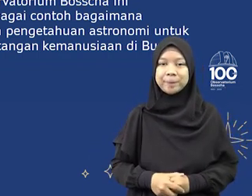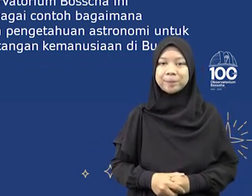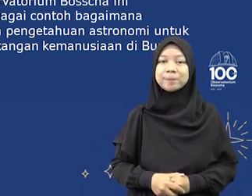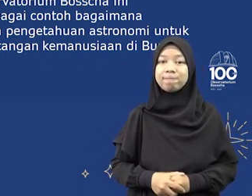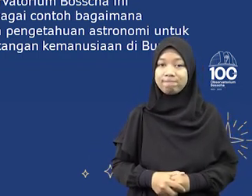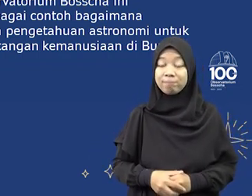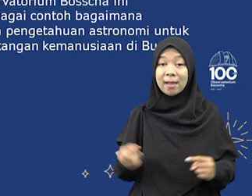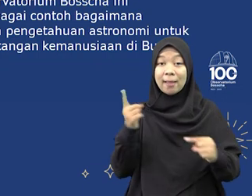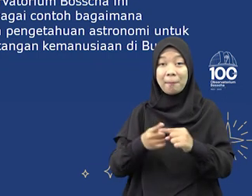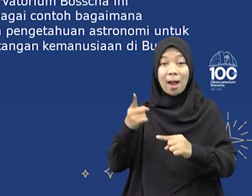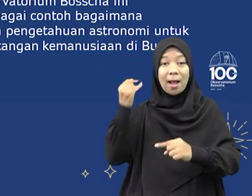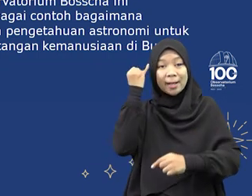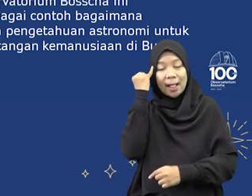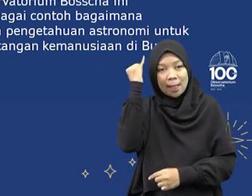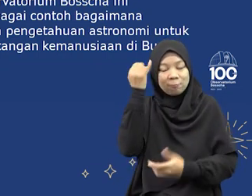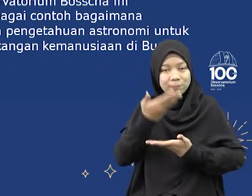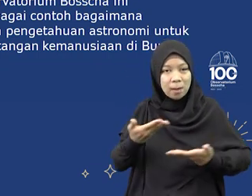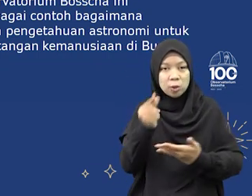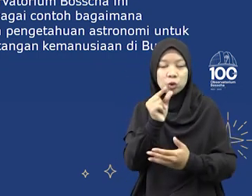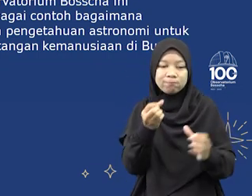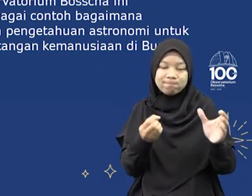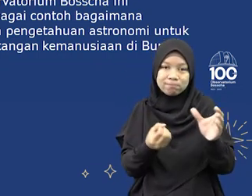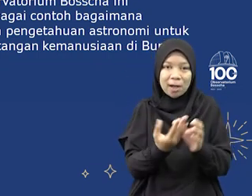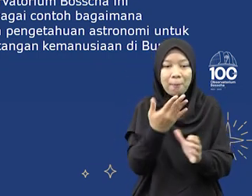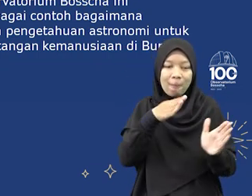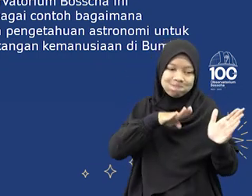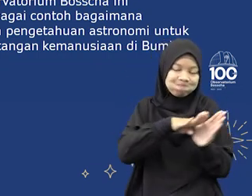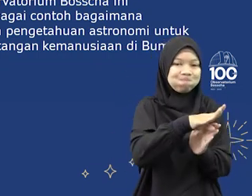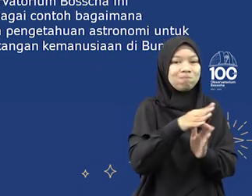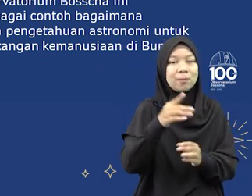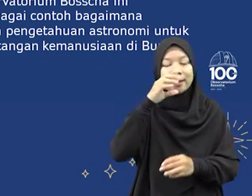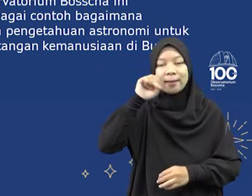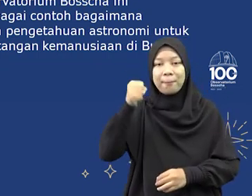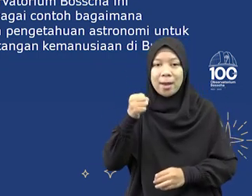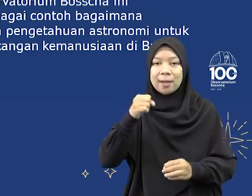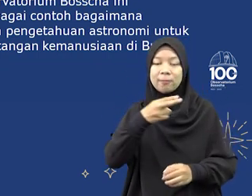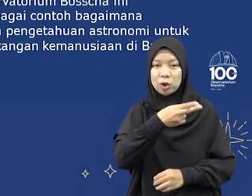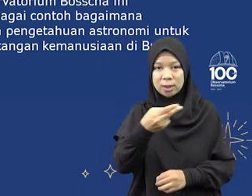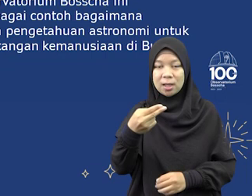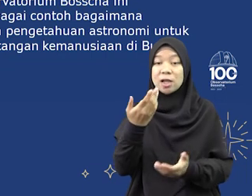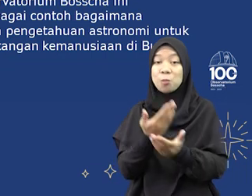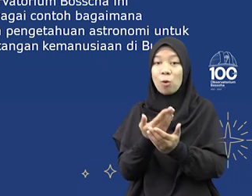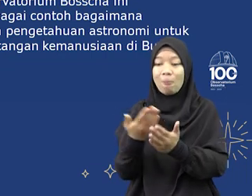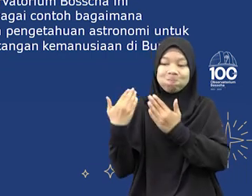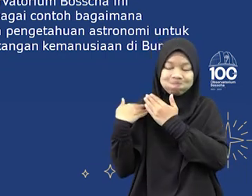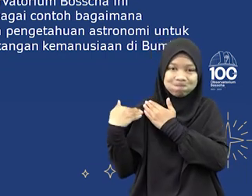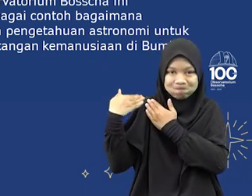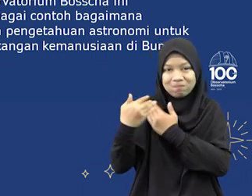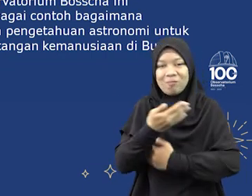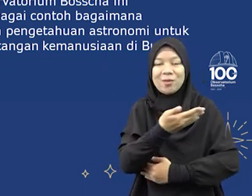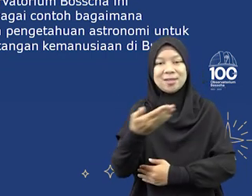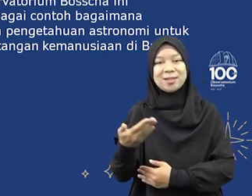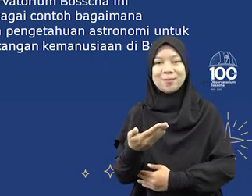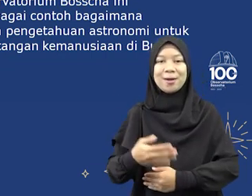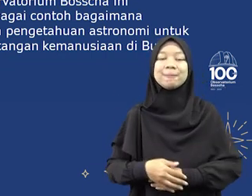dan ilmu pengetahuan untuk kemajuan IPB dan bangsa Semoga menjadi amal baik kawan-kawan kolegal Bapak Ibu